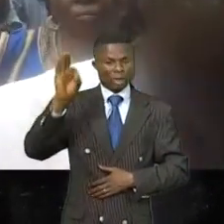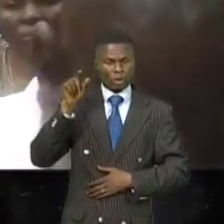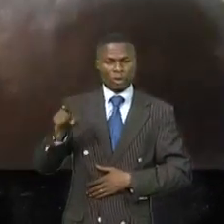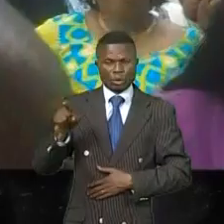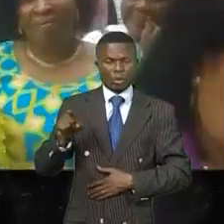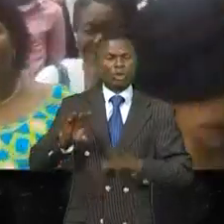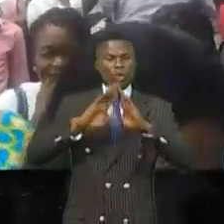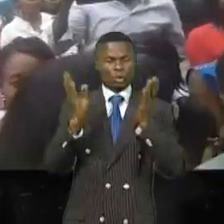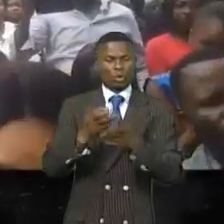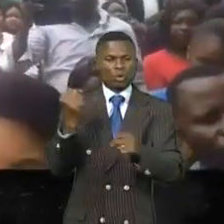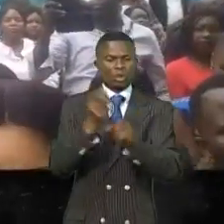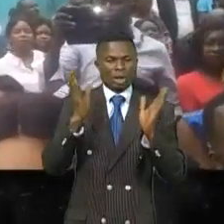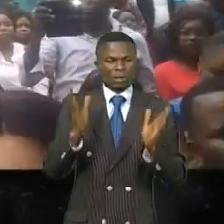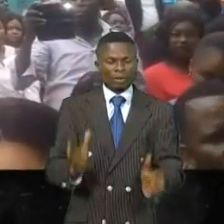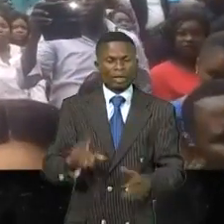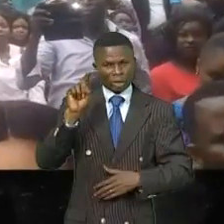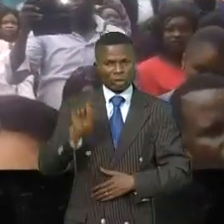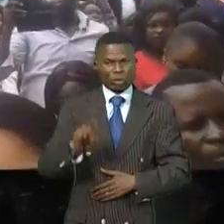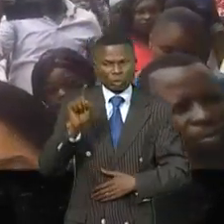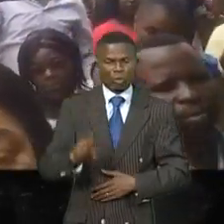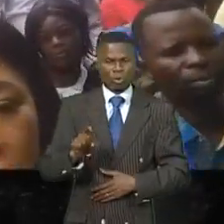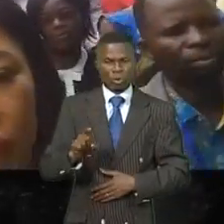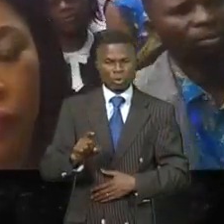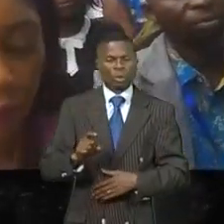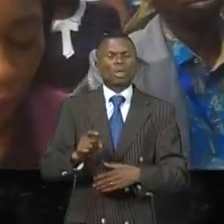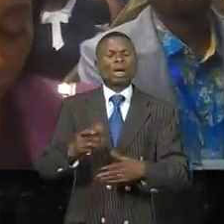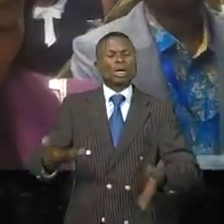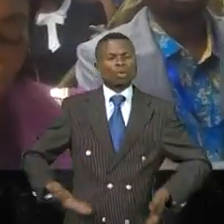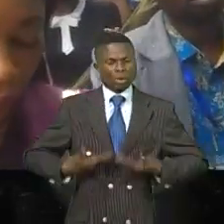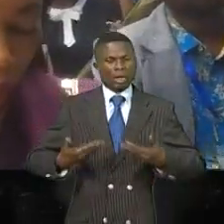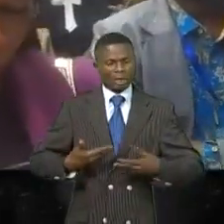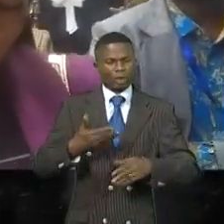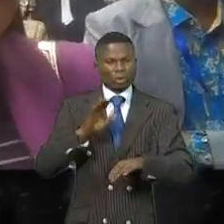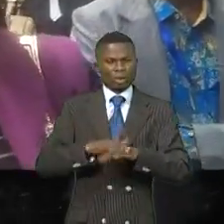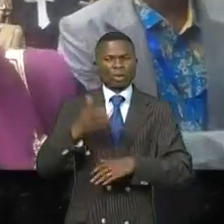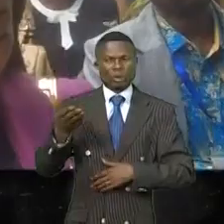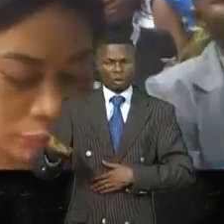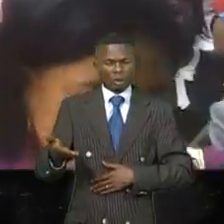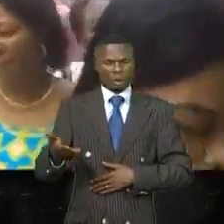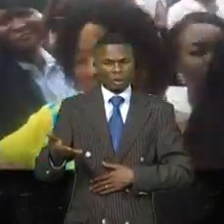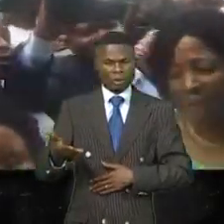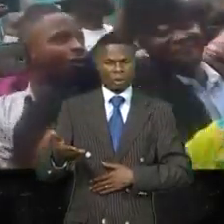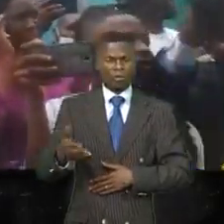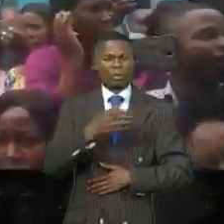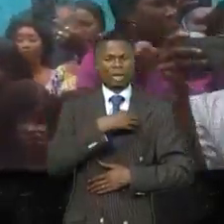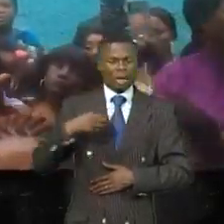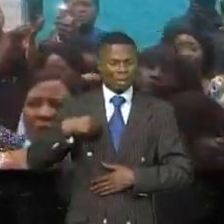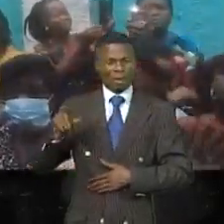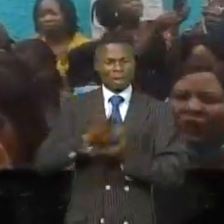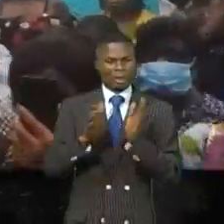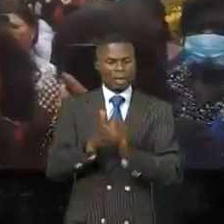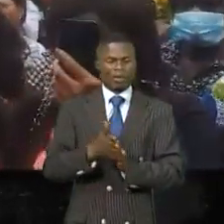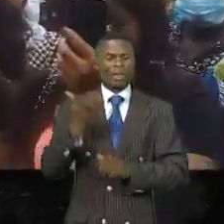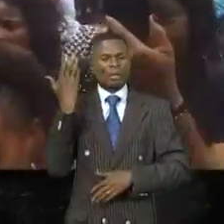Tout agent doit être compétent. Qu'elle soit une femme, ou un